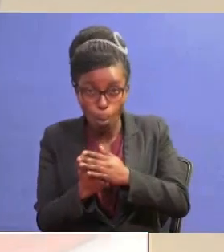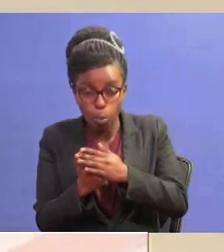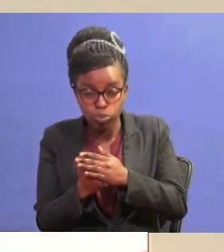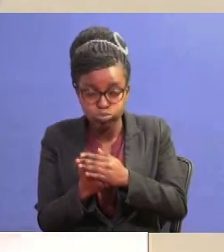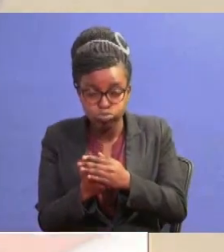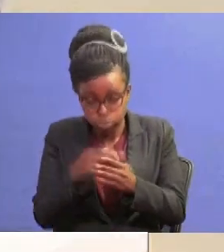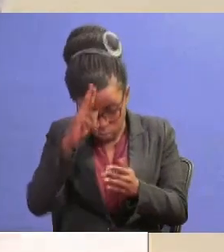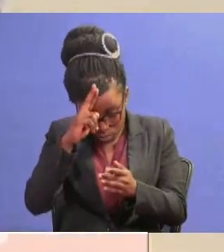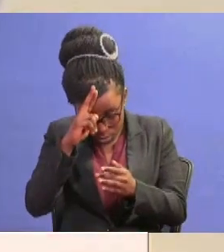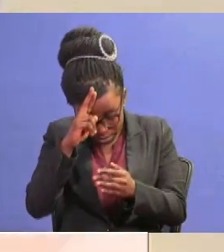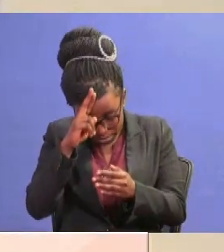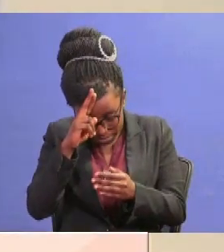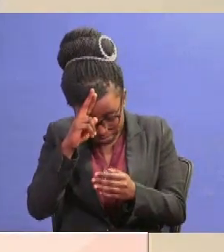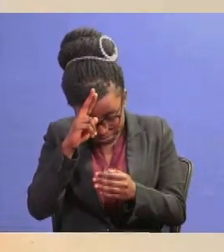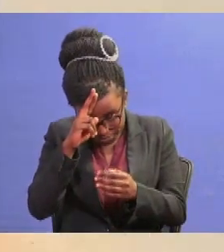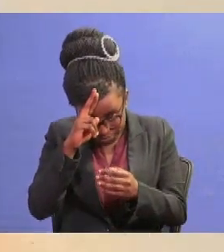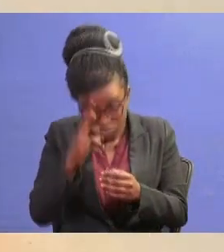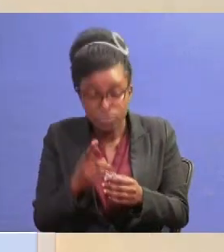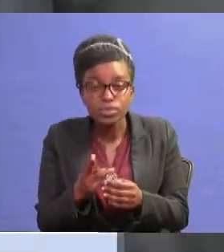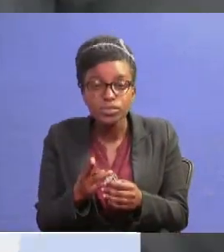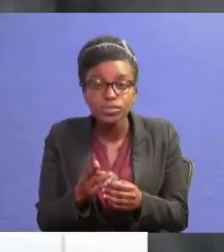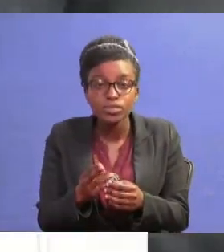kutoka mamlaka huru ya kutathmini nidhamu ya polisi